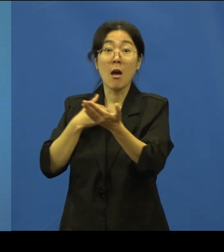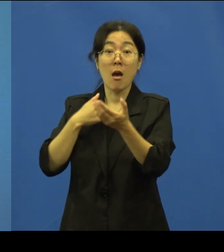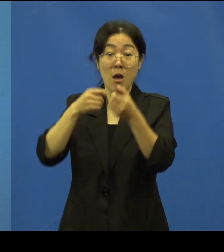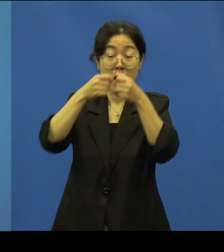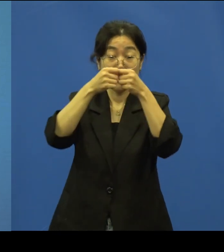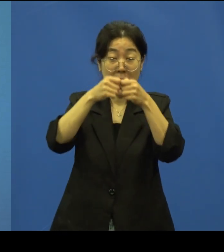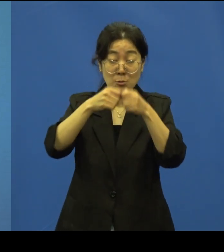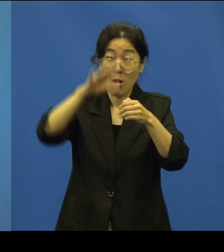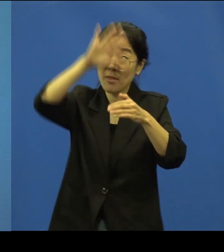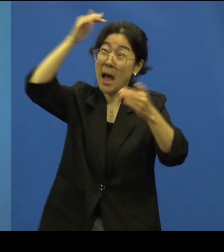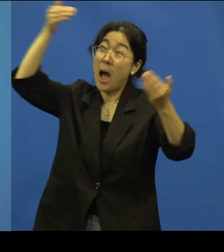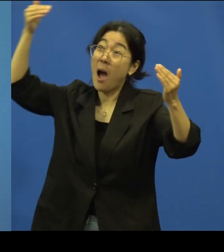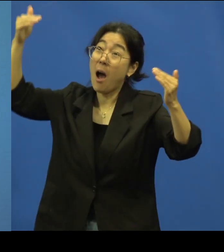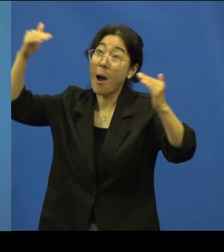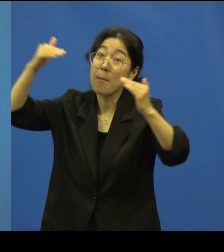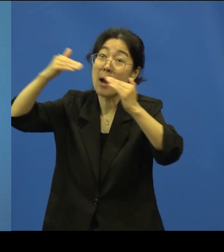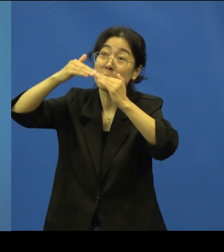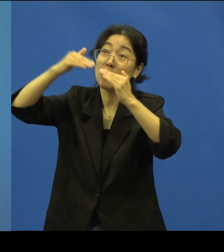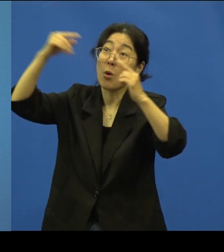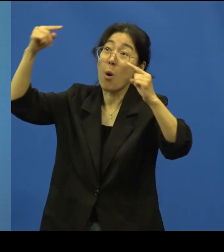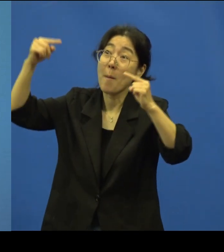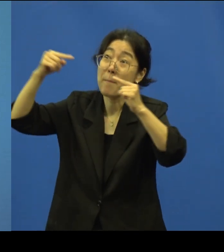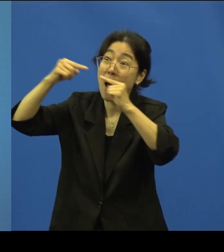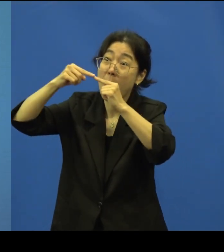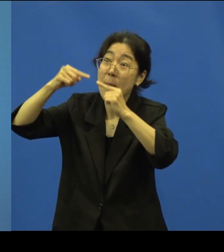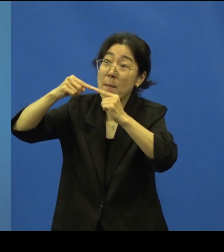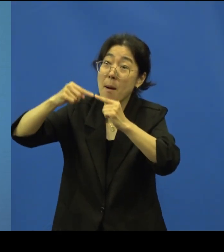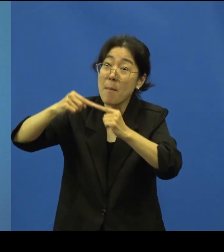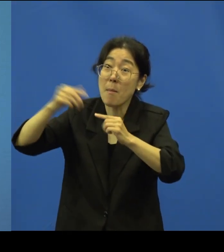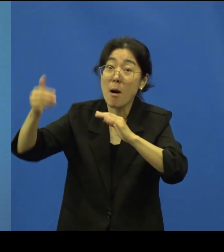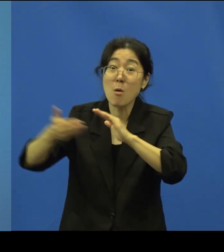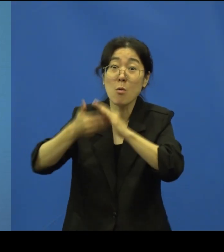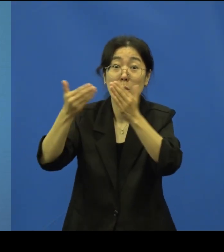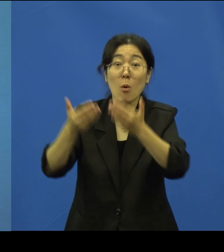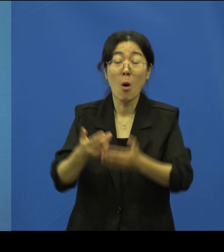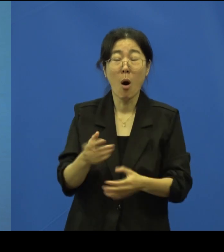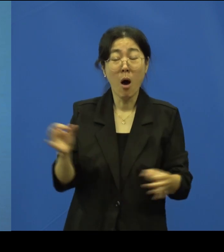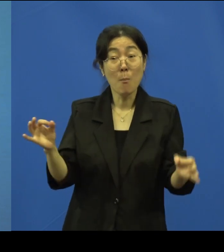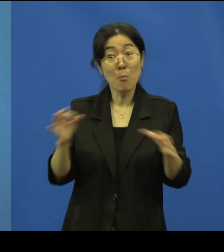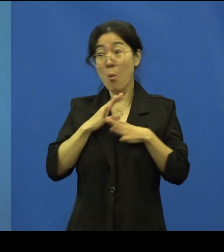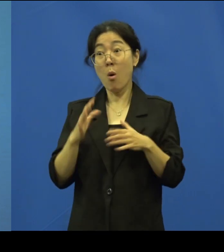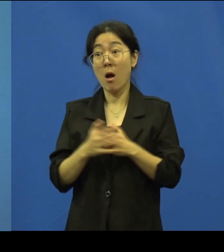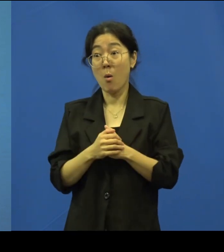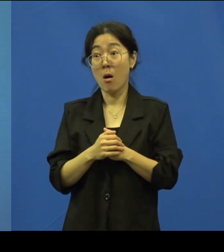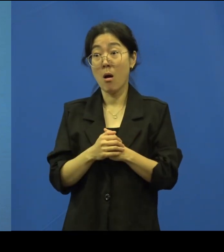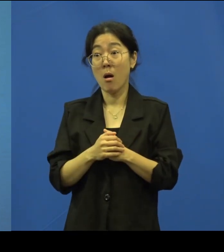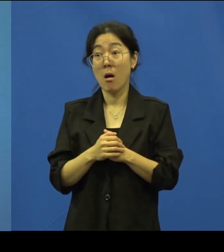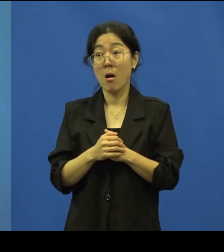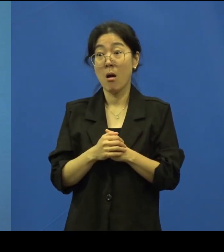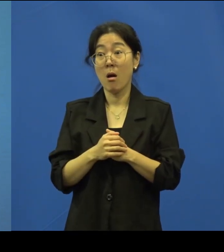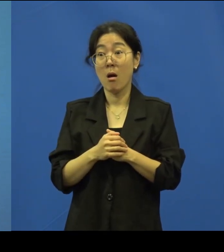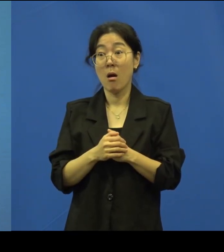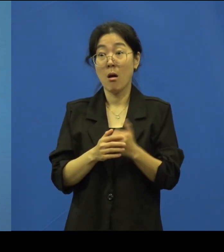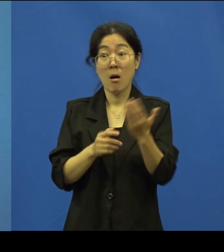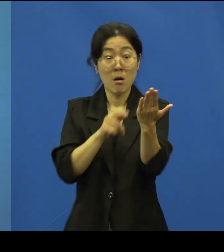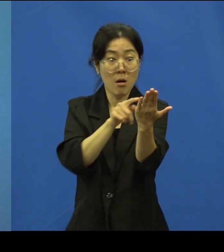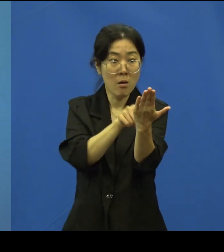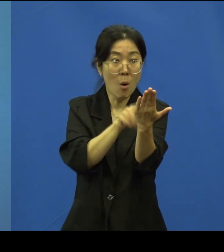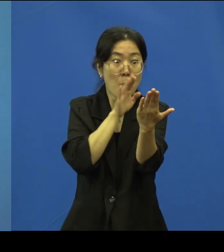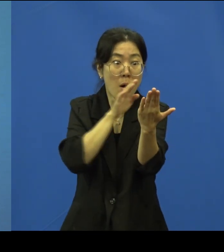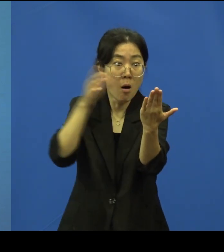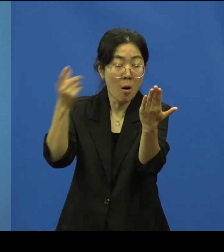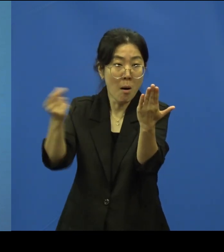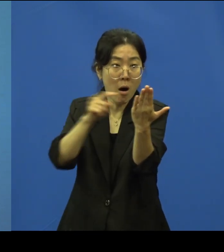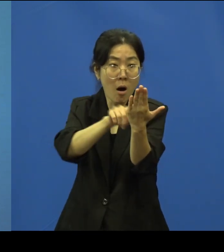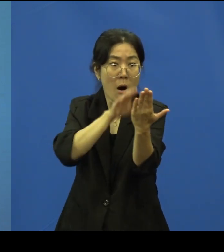들어주시나, 정말 하나님이 너무 놀랍게 내 기도를 들어주시는구나, 이걸 깨닫는 거예요. 어떤